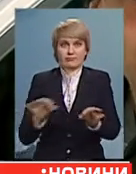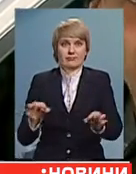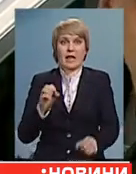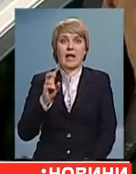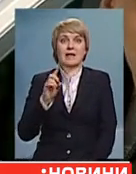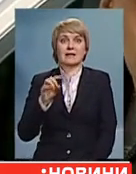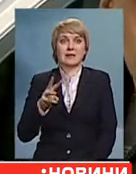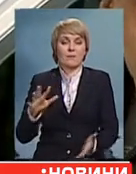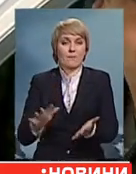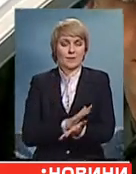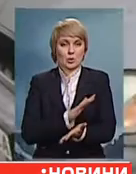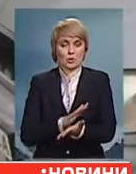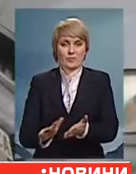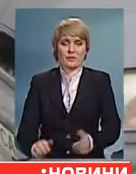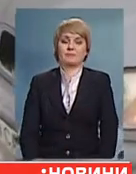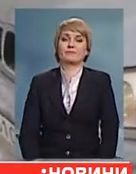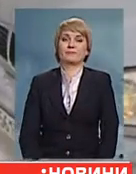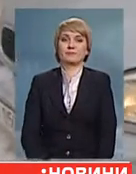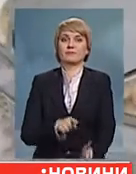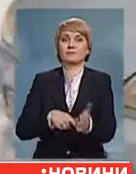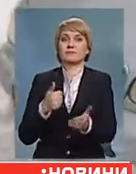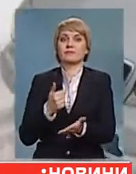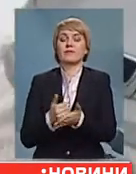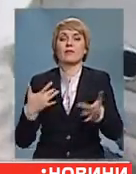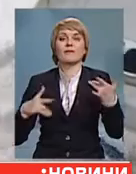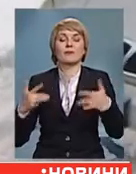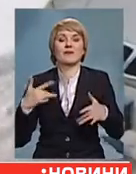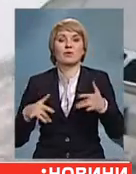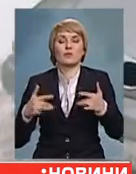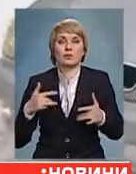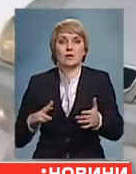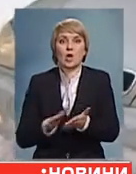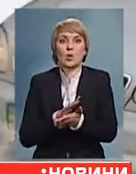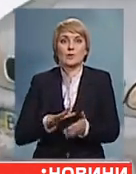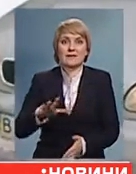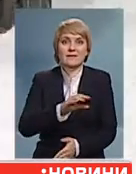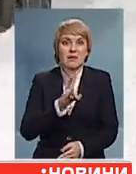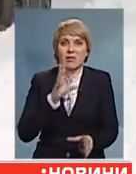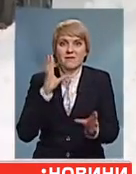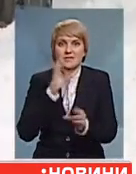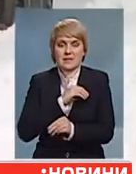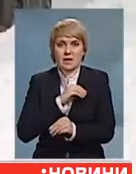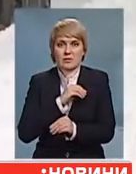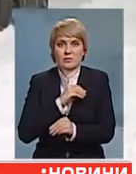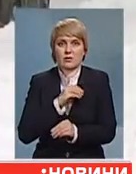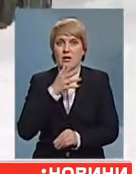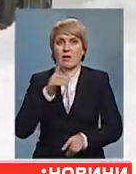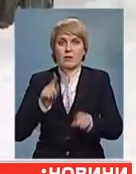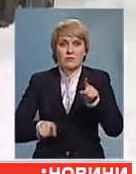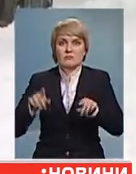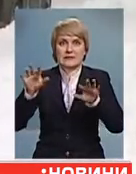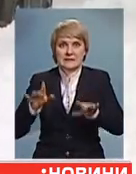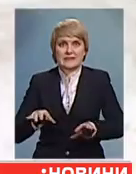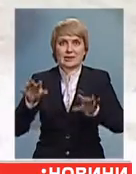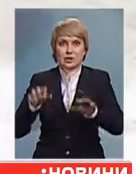Екстрім! Безкоштовний екстрім! У мерії виправдовуються. Розчистити все просто не встигають. Раз по раз сніжить.